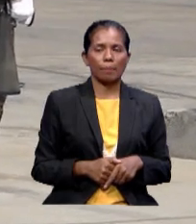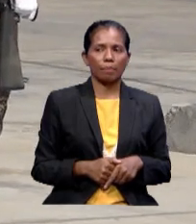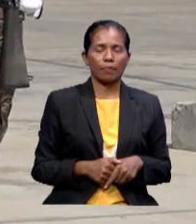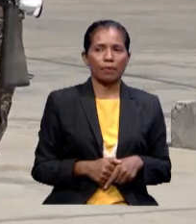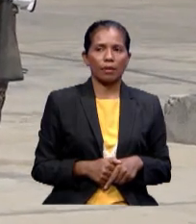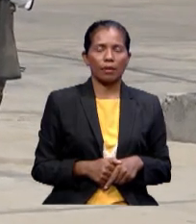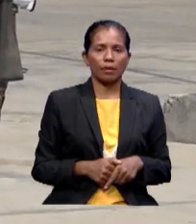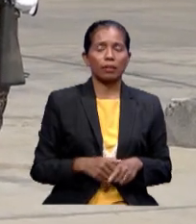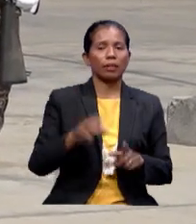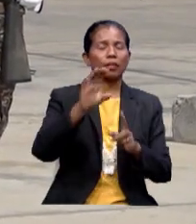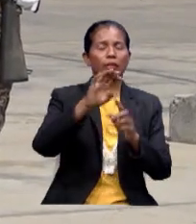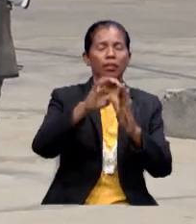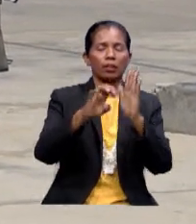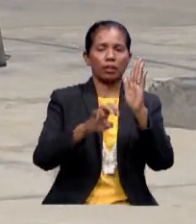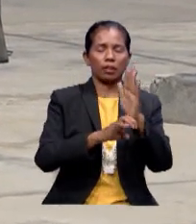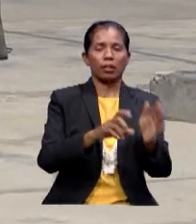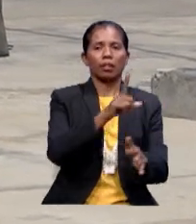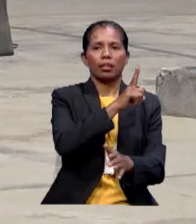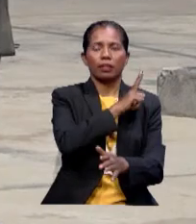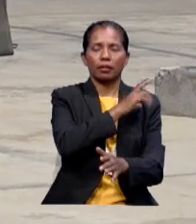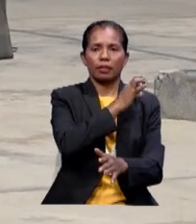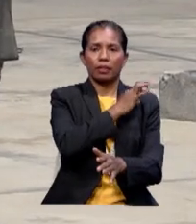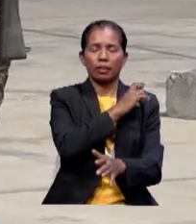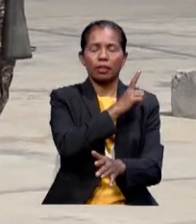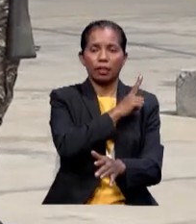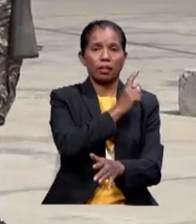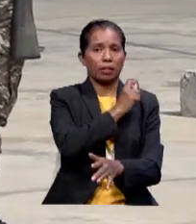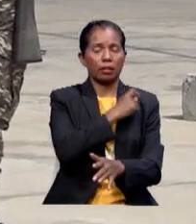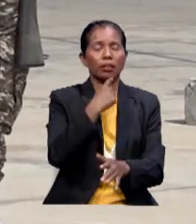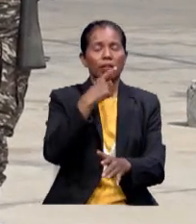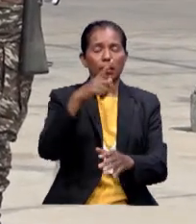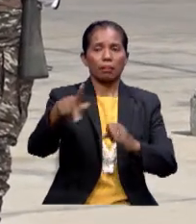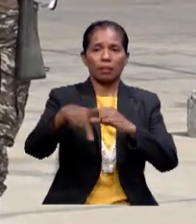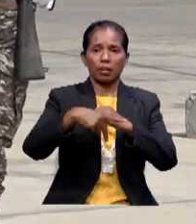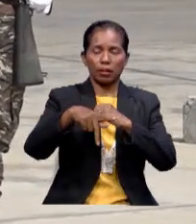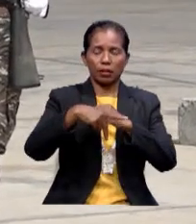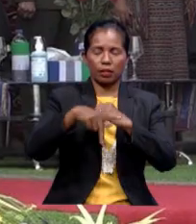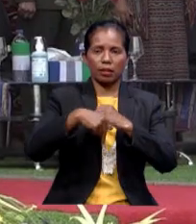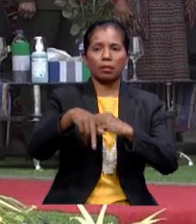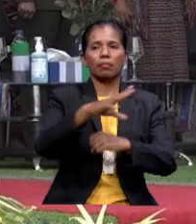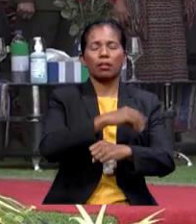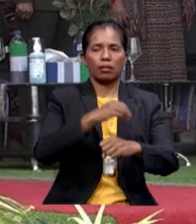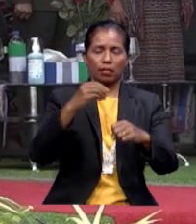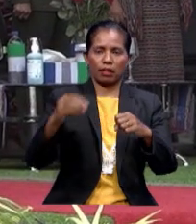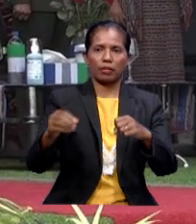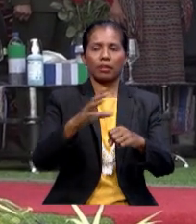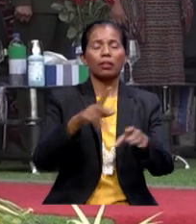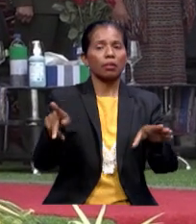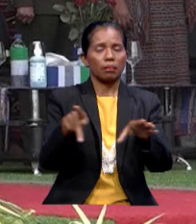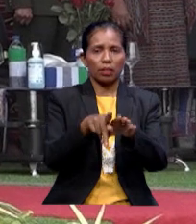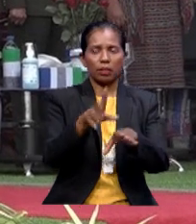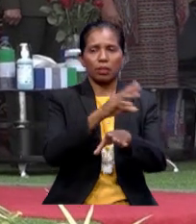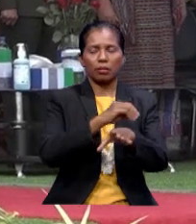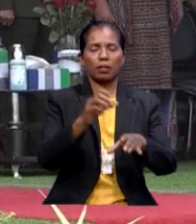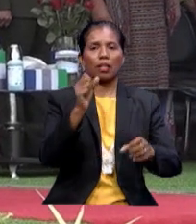E se festano Mayor General FVDTL, Tenente General L'Ariana Timor, partecipa a commemorazione lorong anniversario trasformazione Valentil ba FVDTL,